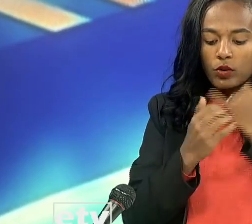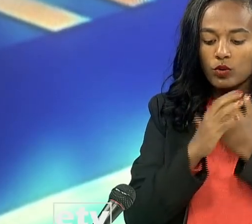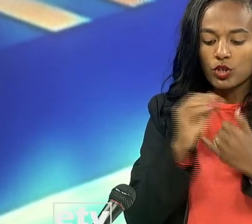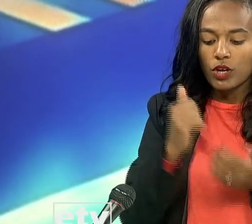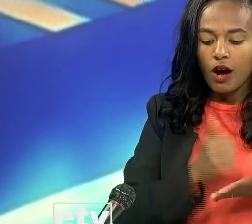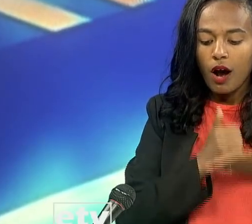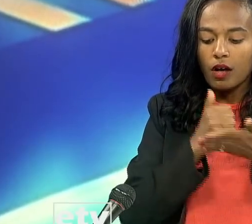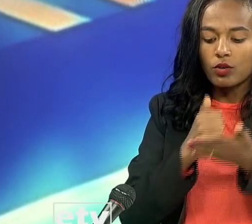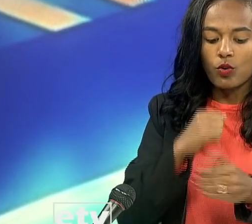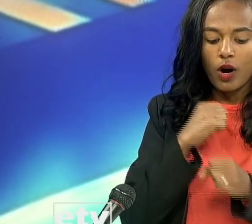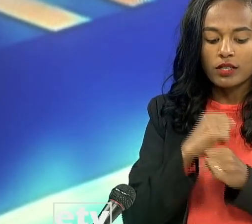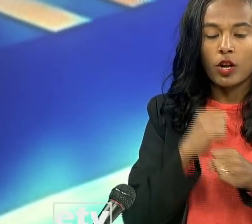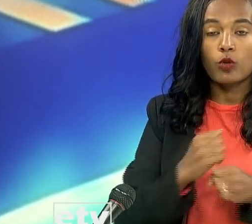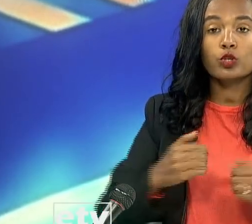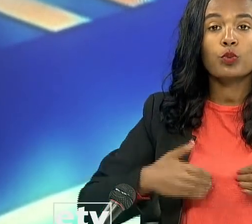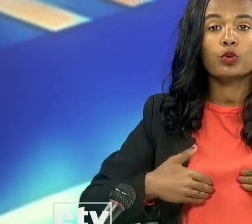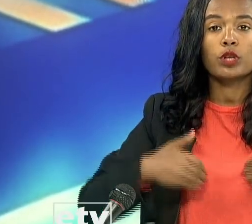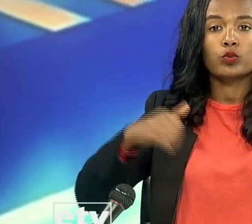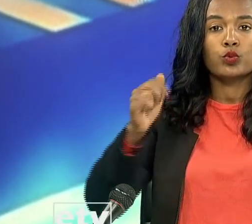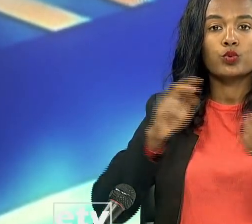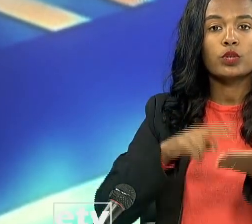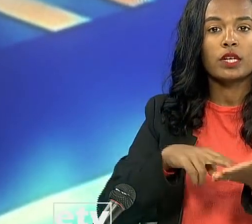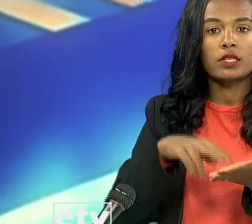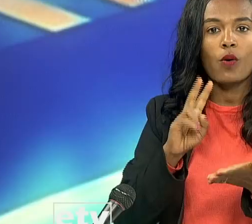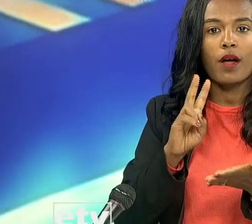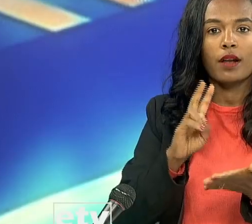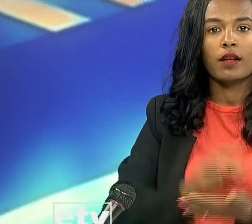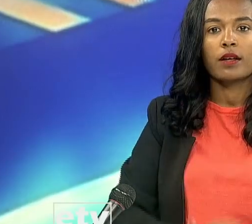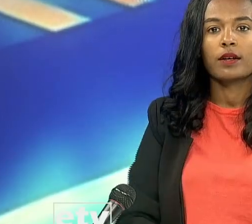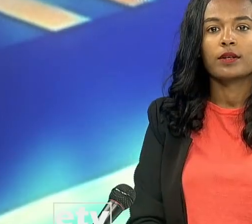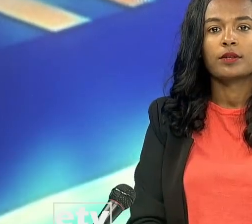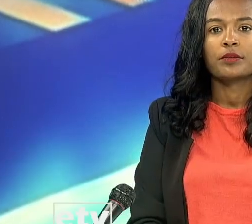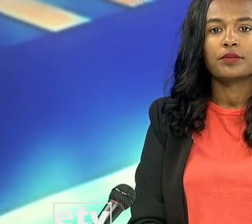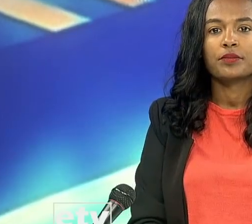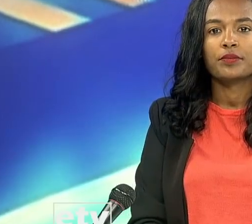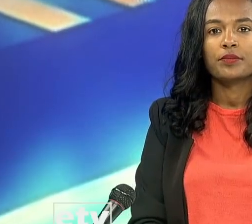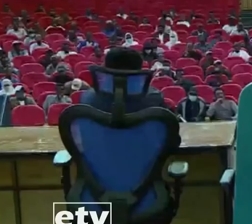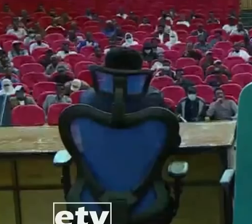በርካታ በደሎችና አድሎ አሰራሮች በወጣቶቹ ተነስተዋል።